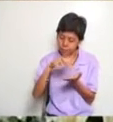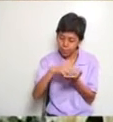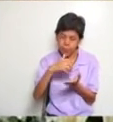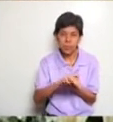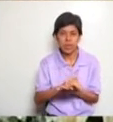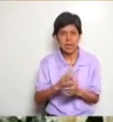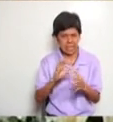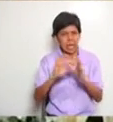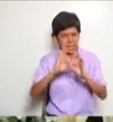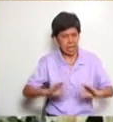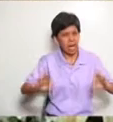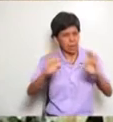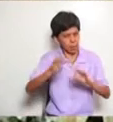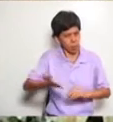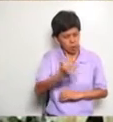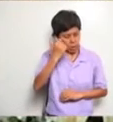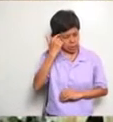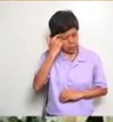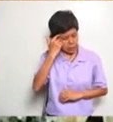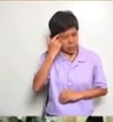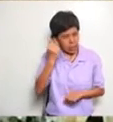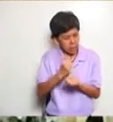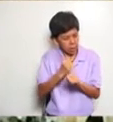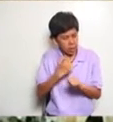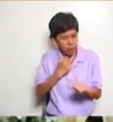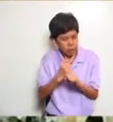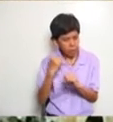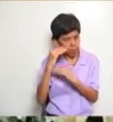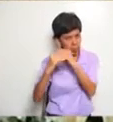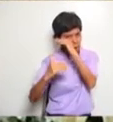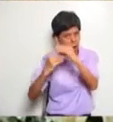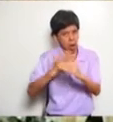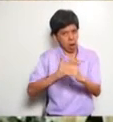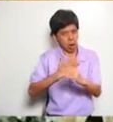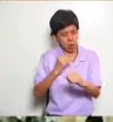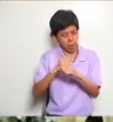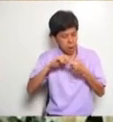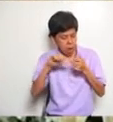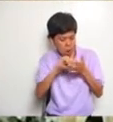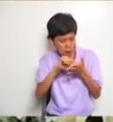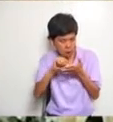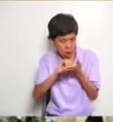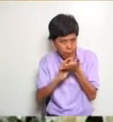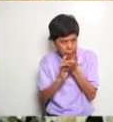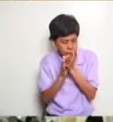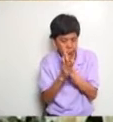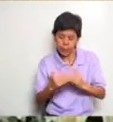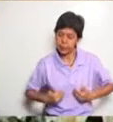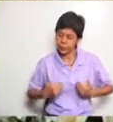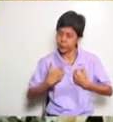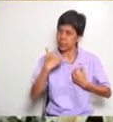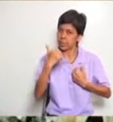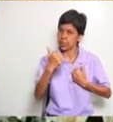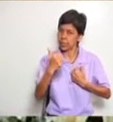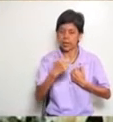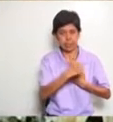เรีนว่าคุ้นแจดอกนี้จะนำไปสู่การพัฒนาตัเองแก้ปัญหาและเสบความสุขให